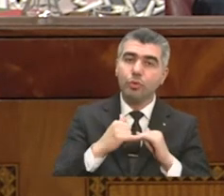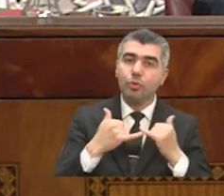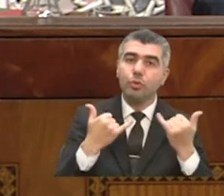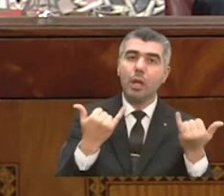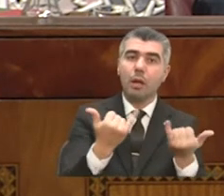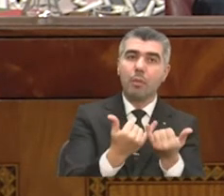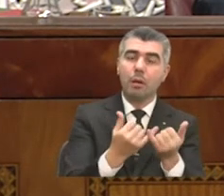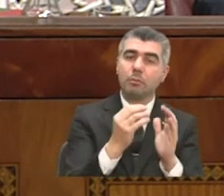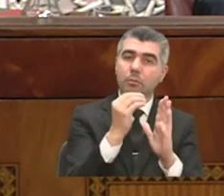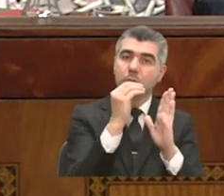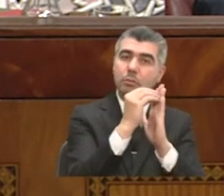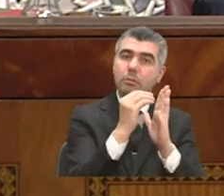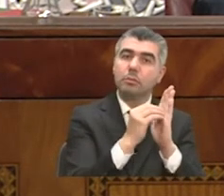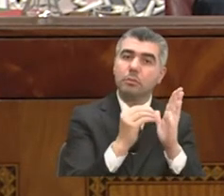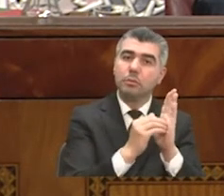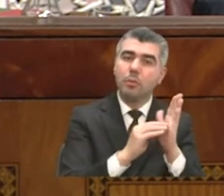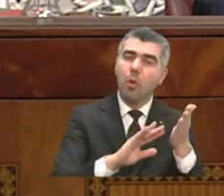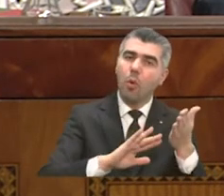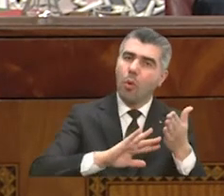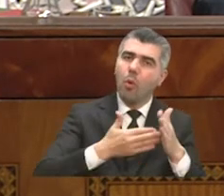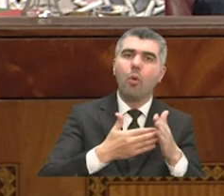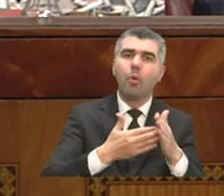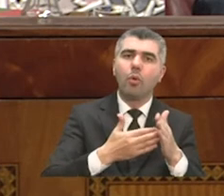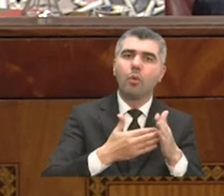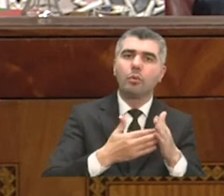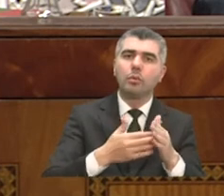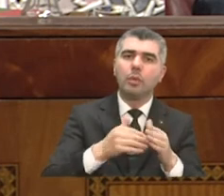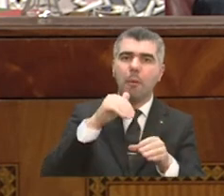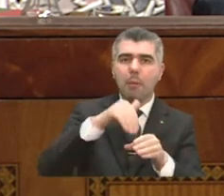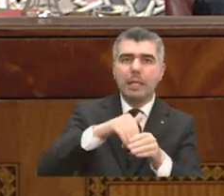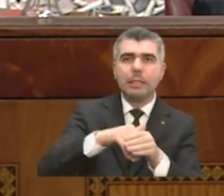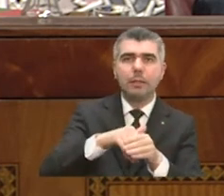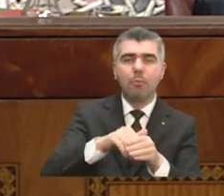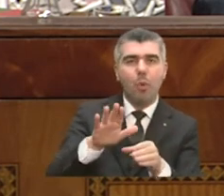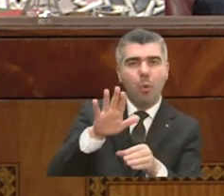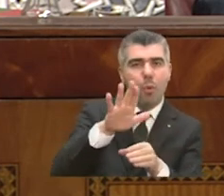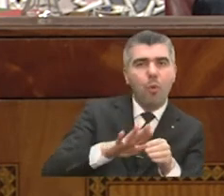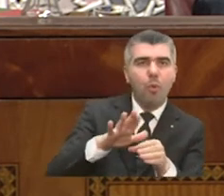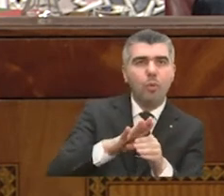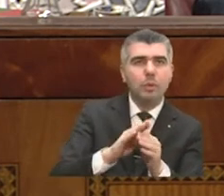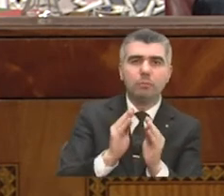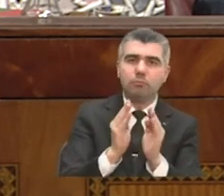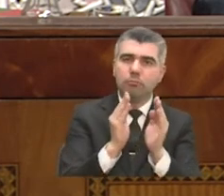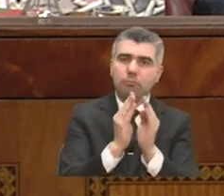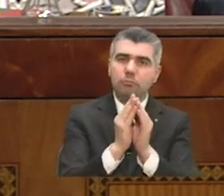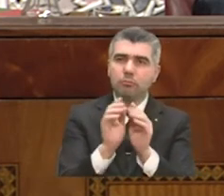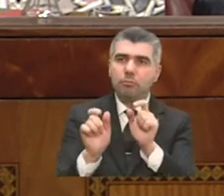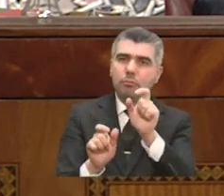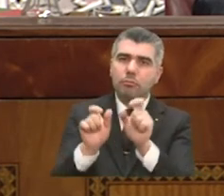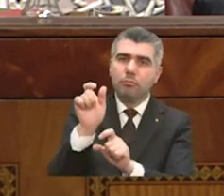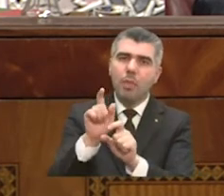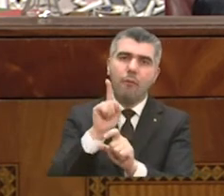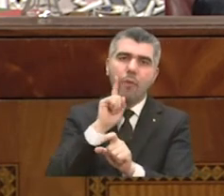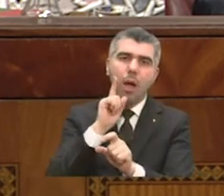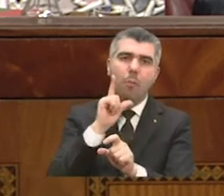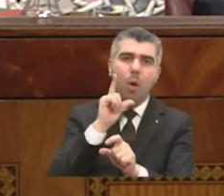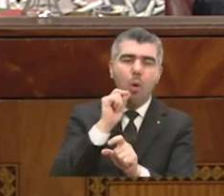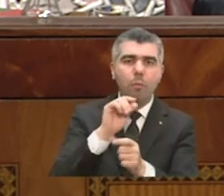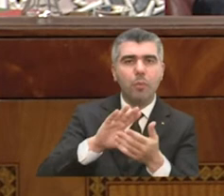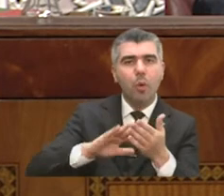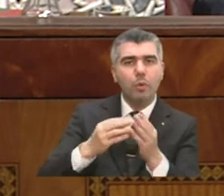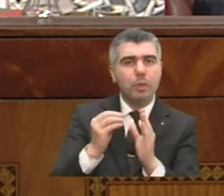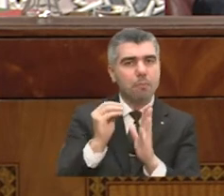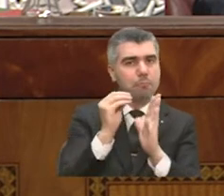soumettre évidemment le PV, donc le procès-verbal de cette réunion, accompagné de